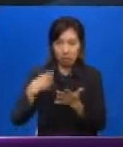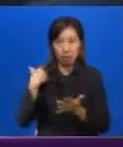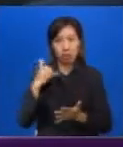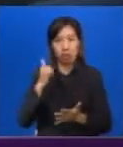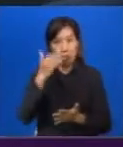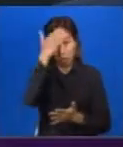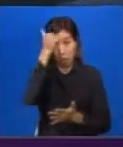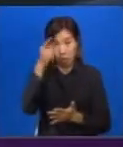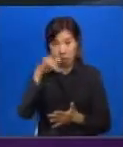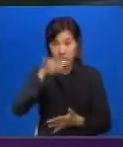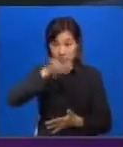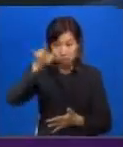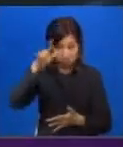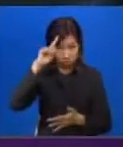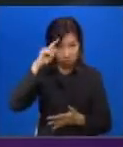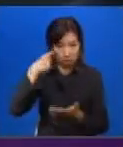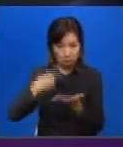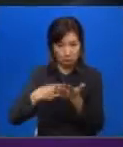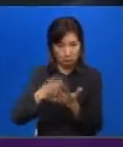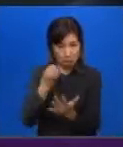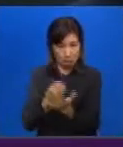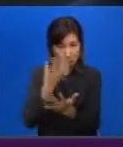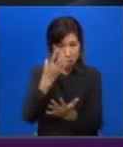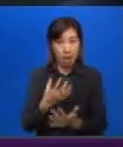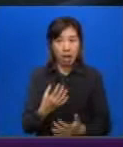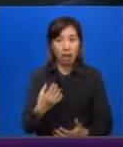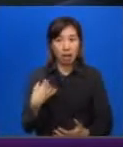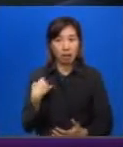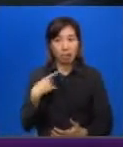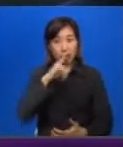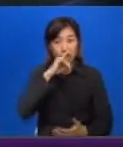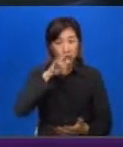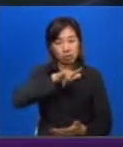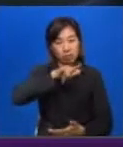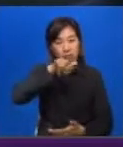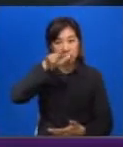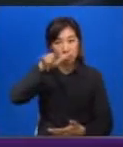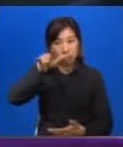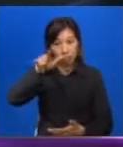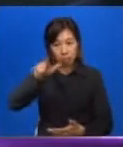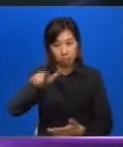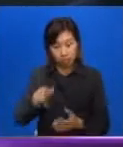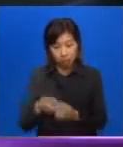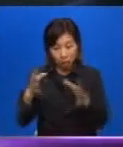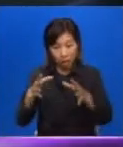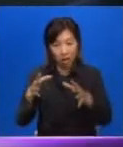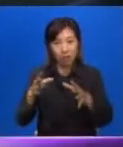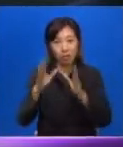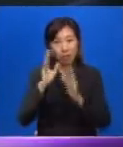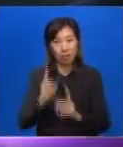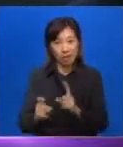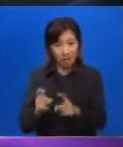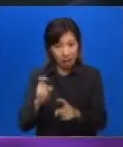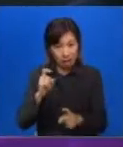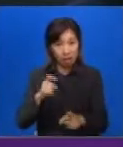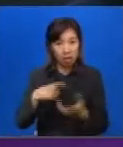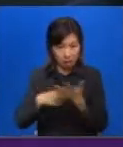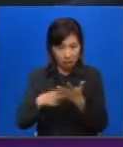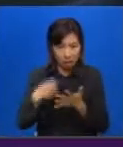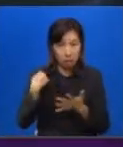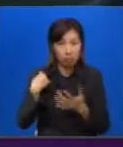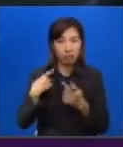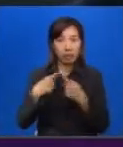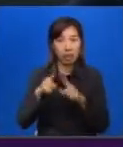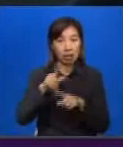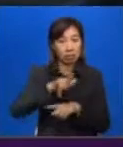ค่าประกันสูงนะฮะค่าประกันในส่วนของเนี่ยคือแค่เที่ยวตกธรรมดาเสียชีวิตก็มีเงินประกันให้อยู่แล้วนะครับแต่บางคนอาจจะท